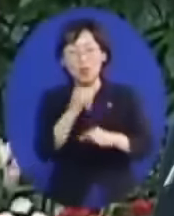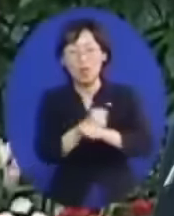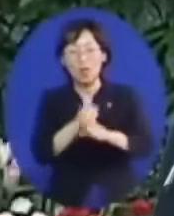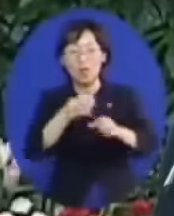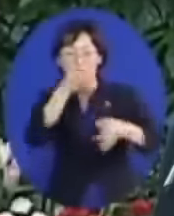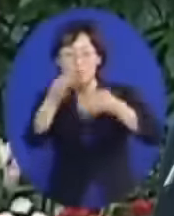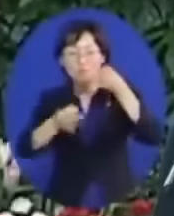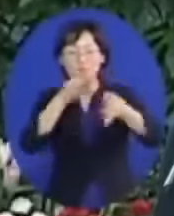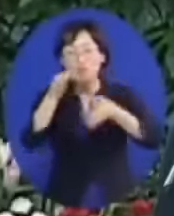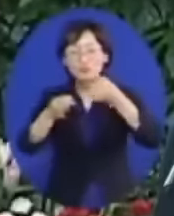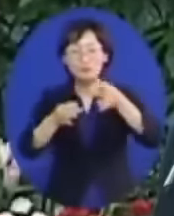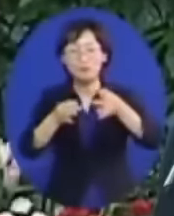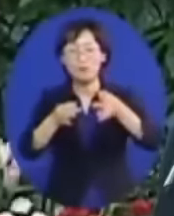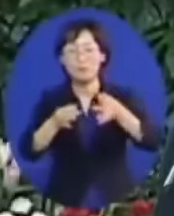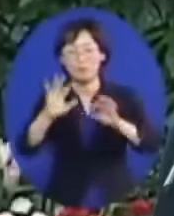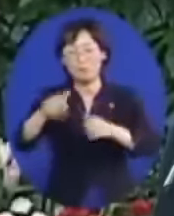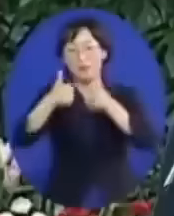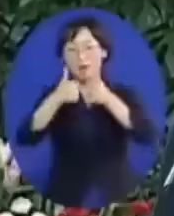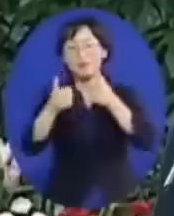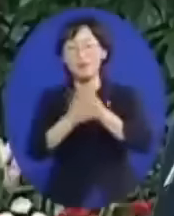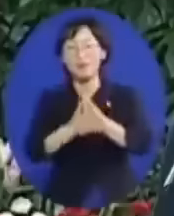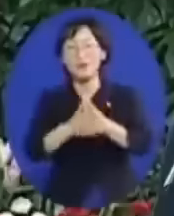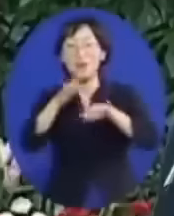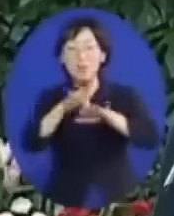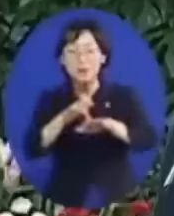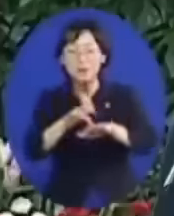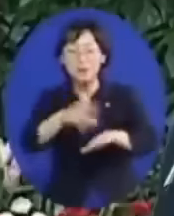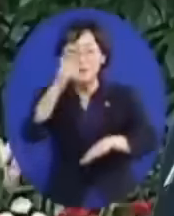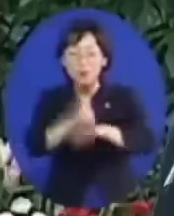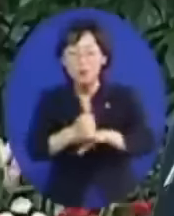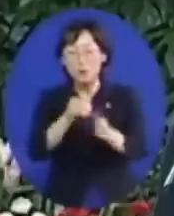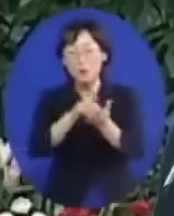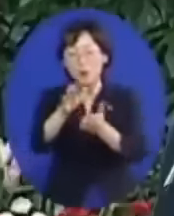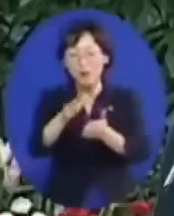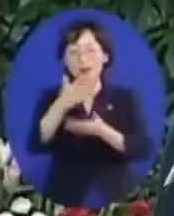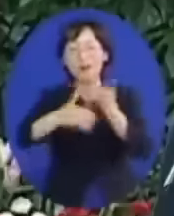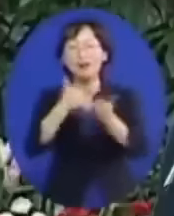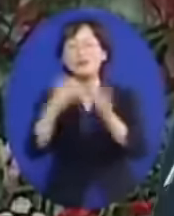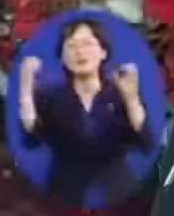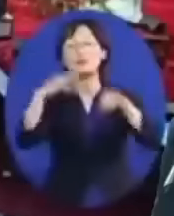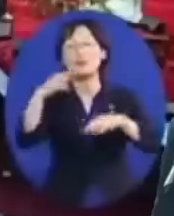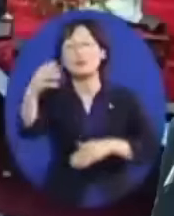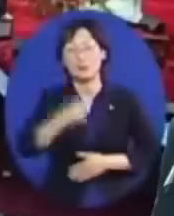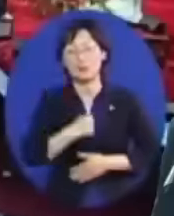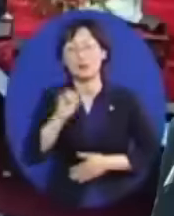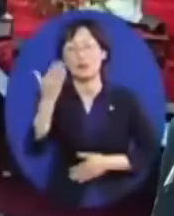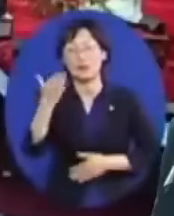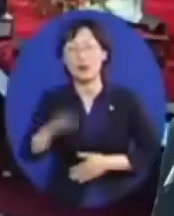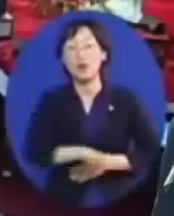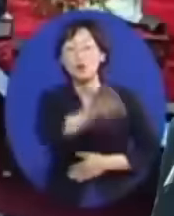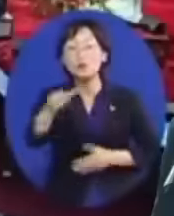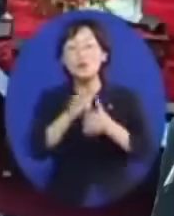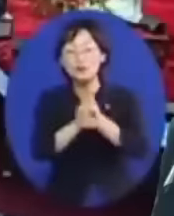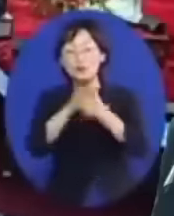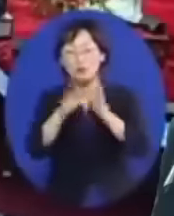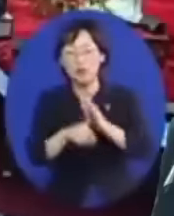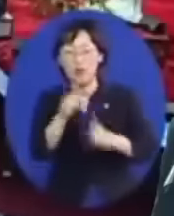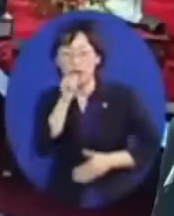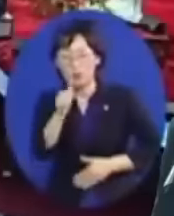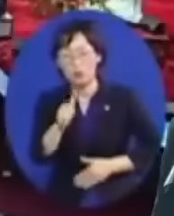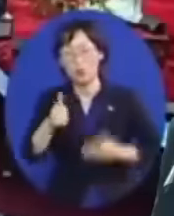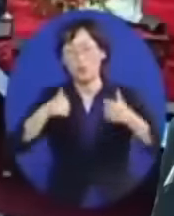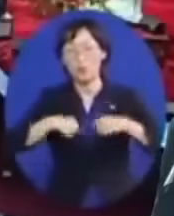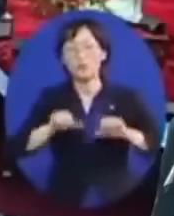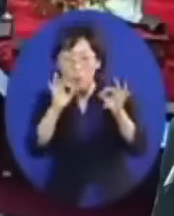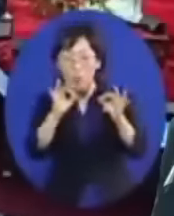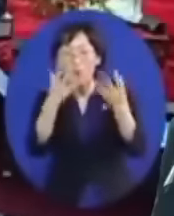부르짖어 대항하니까 마귀는 결국 쫓겨나고 하나님의 응답을 받을 수가 있었습니다. 우리는 기도할 때 결코